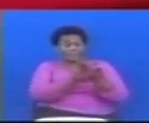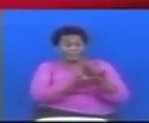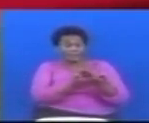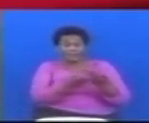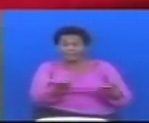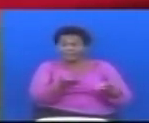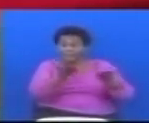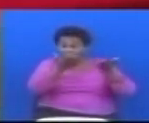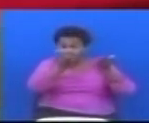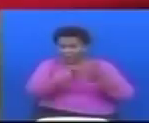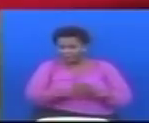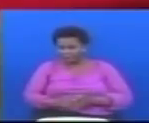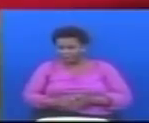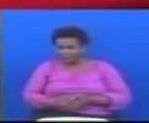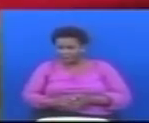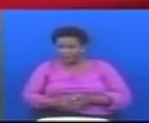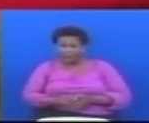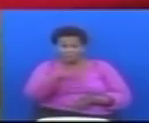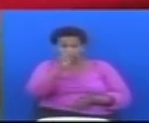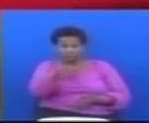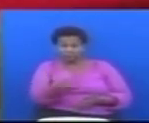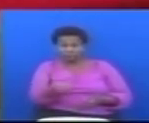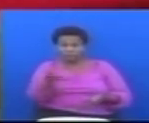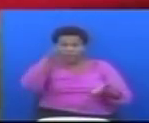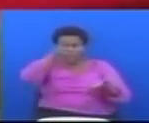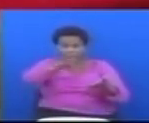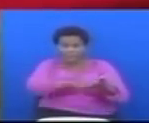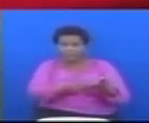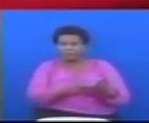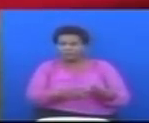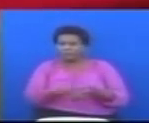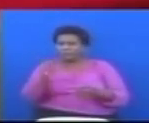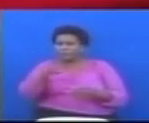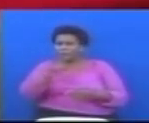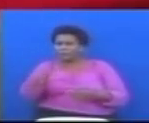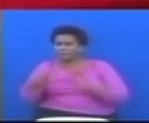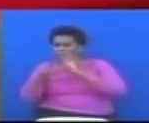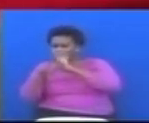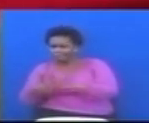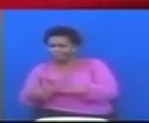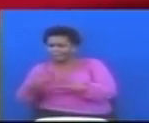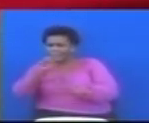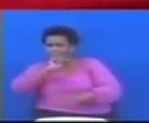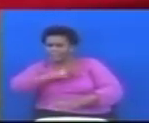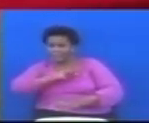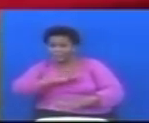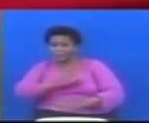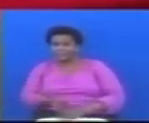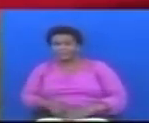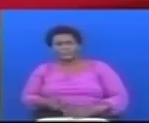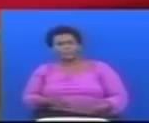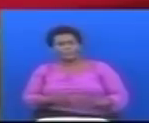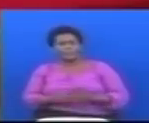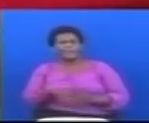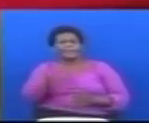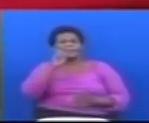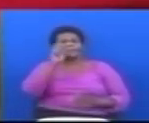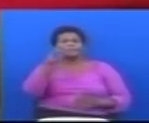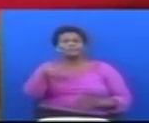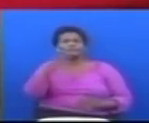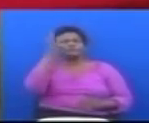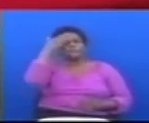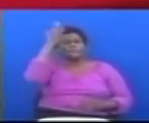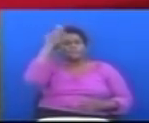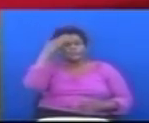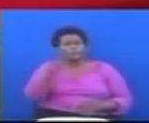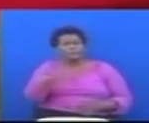ambao wamehukumiwa kutokana na makosa haya ya ukatili wa kijinsia wanatambulika wapi wanakaa, wapi